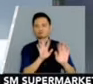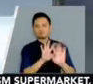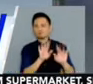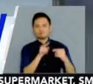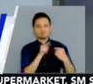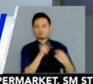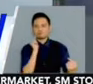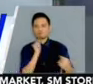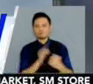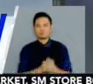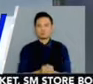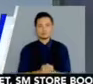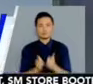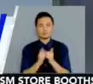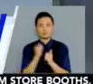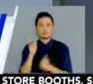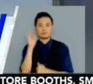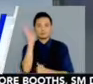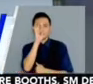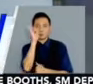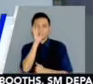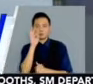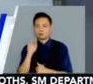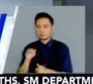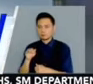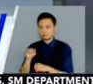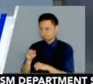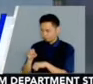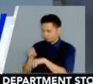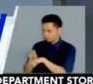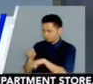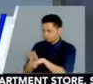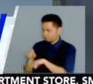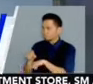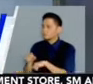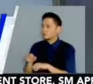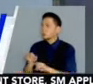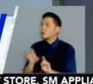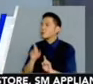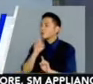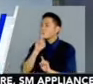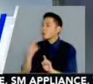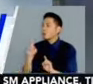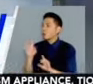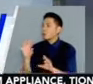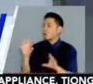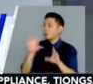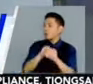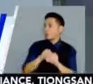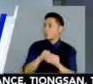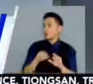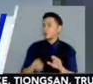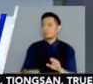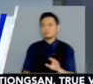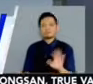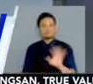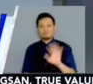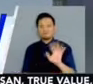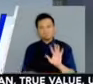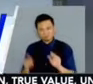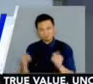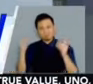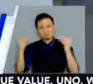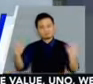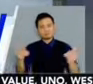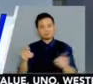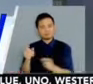or to advise our Filipino fishermen not to be engaged in fishing in these areas. Dahil again, ang